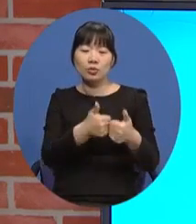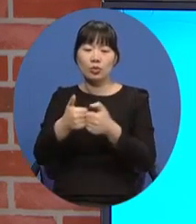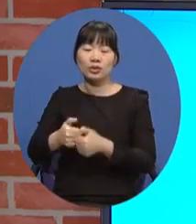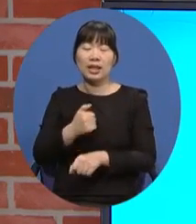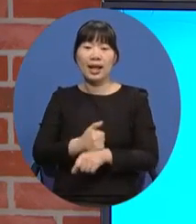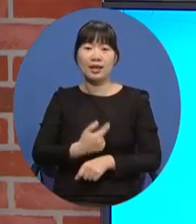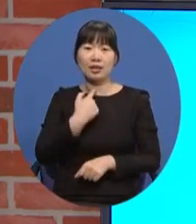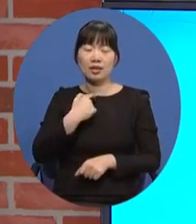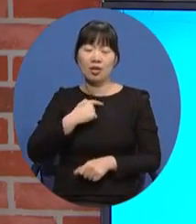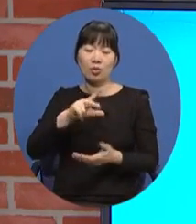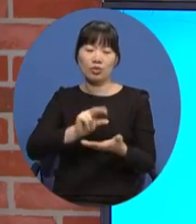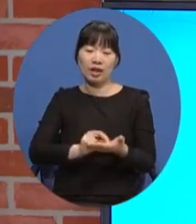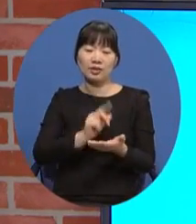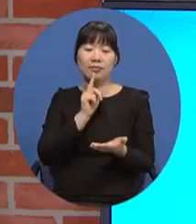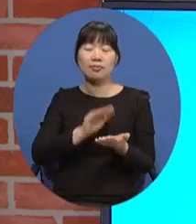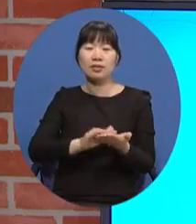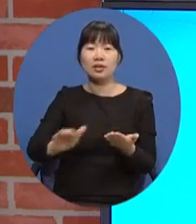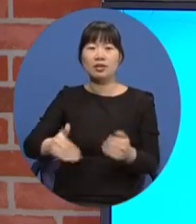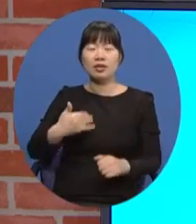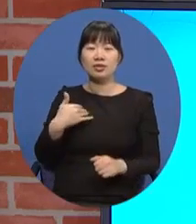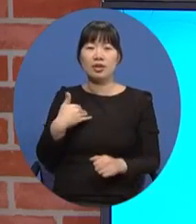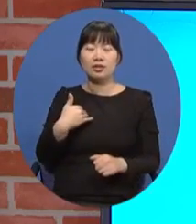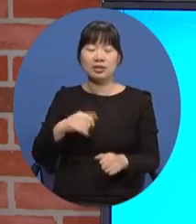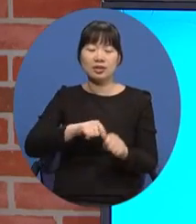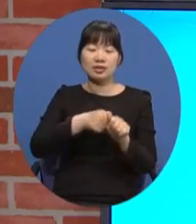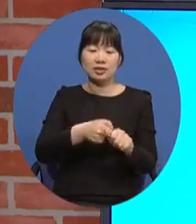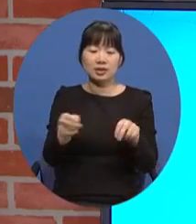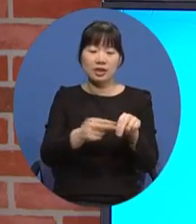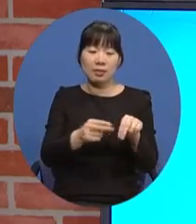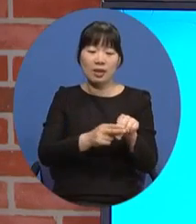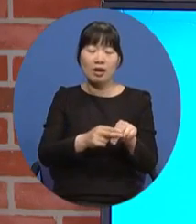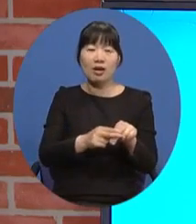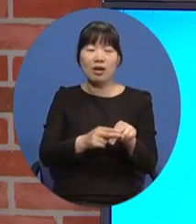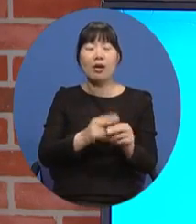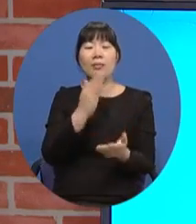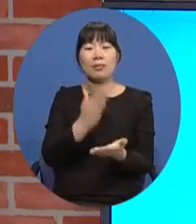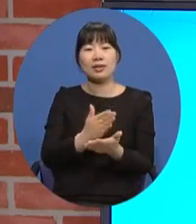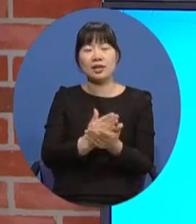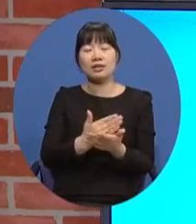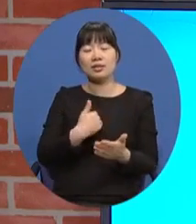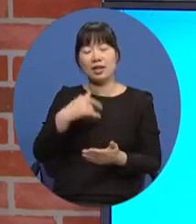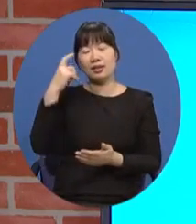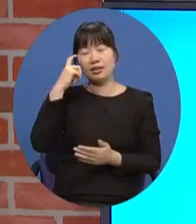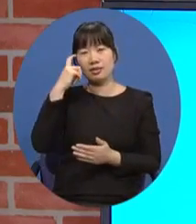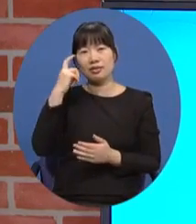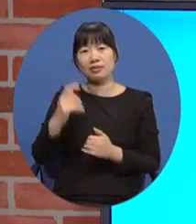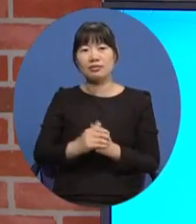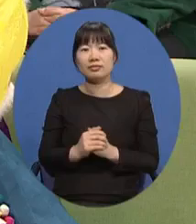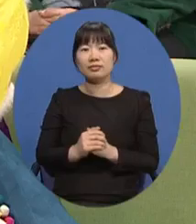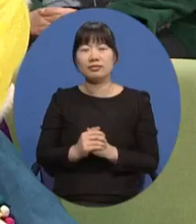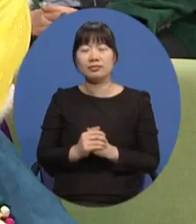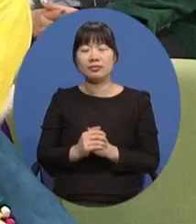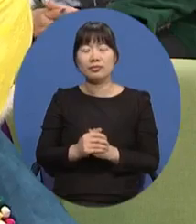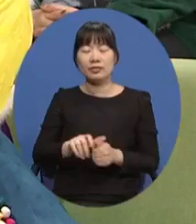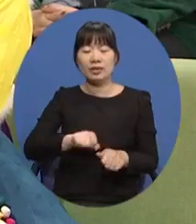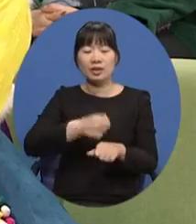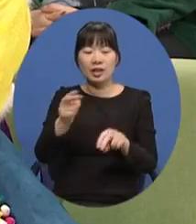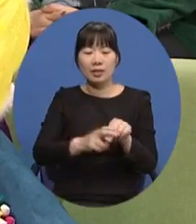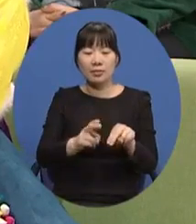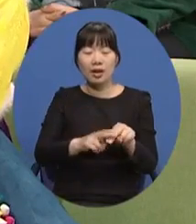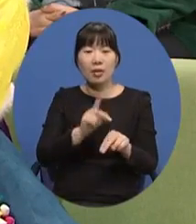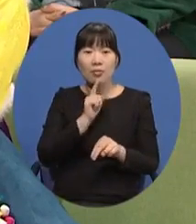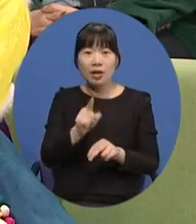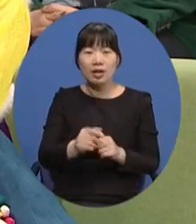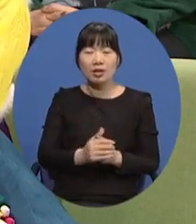오는 과제인데 저는 이 체벌을 만은 말자는 것이 제 생각입니다. 이 체벌은요,